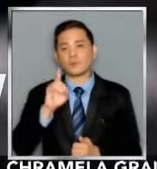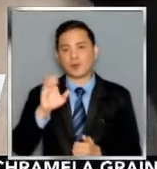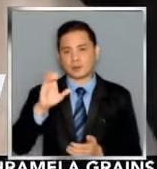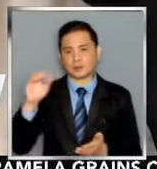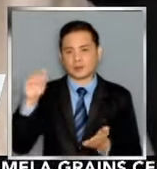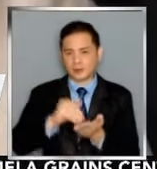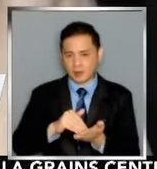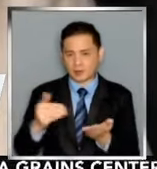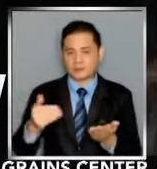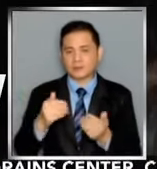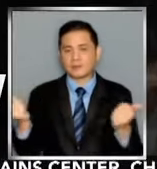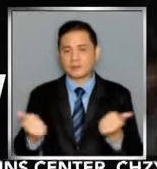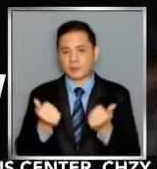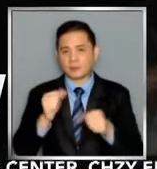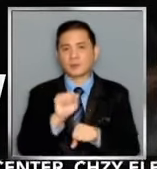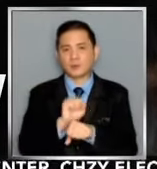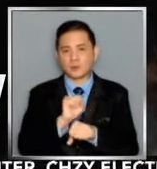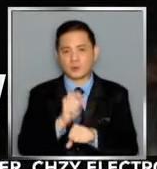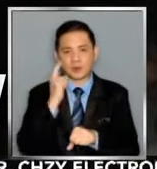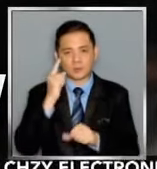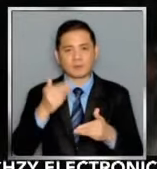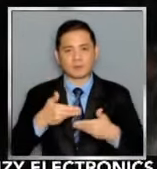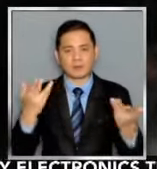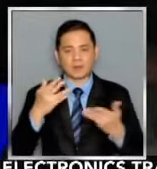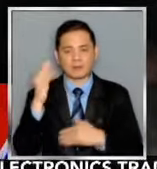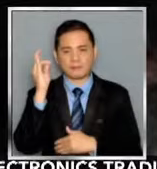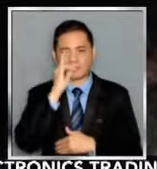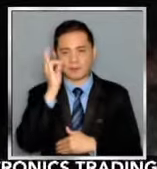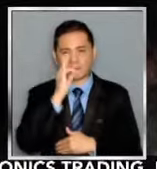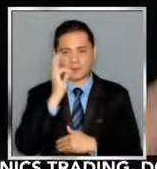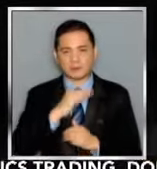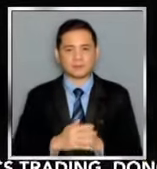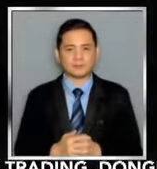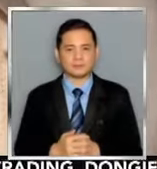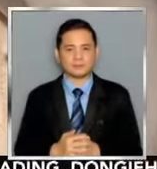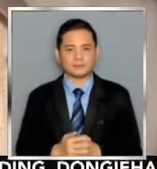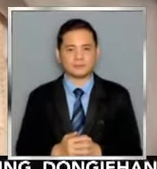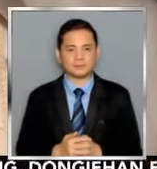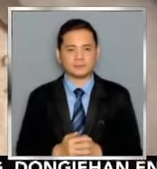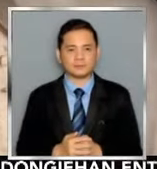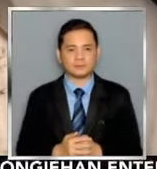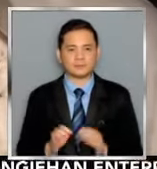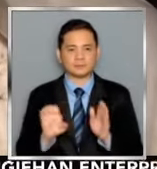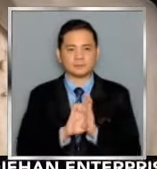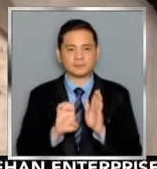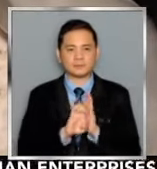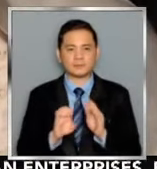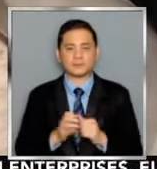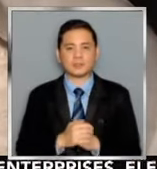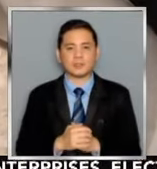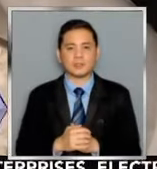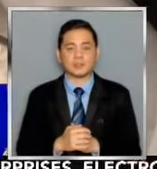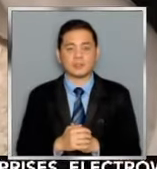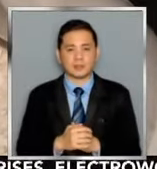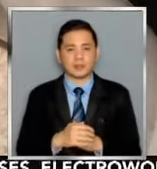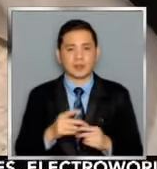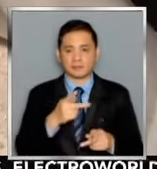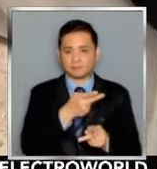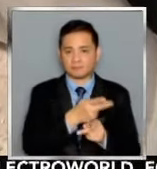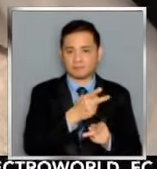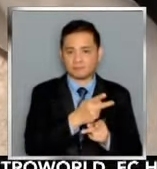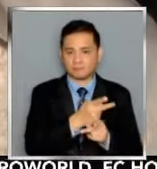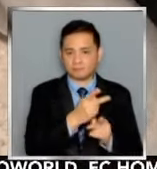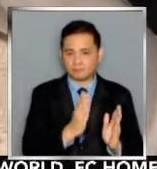Pinoy. Almost all. For example, more typical ones are caregivers, process outsourcing